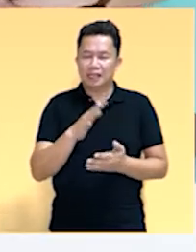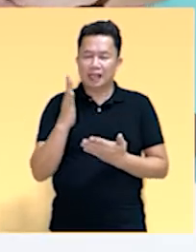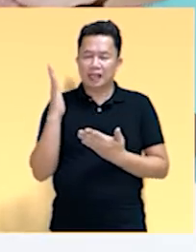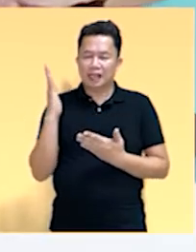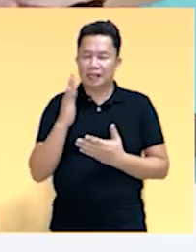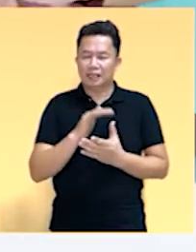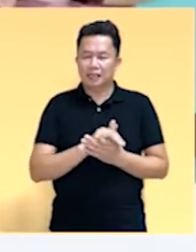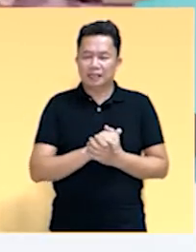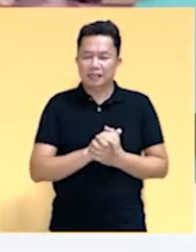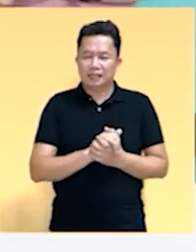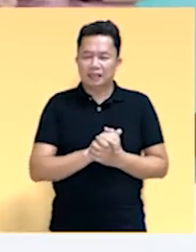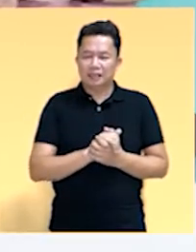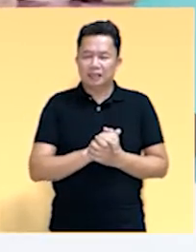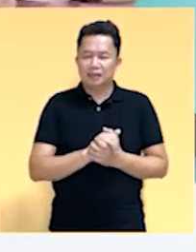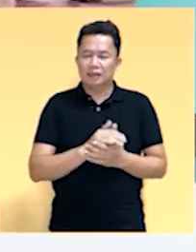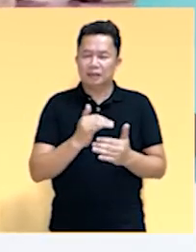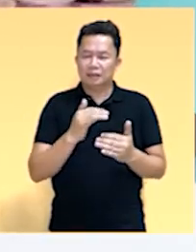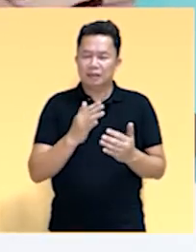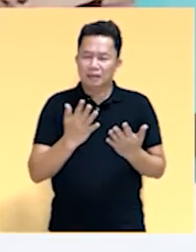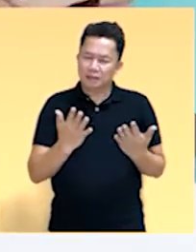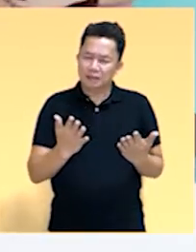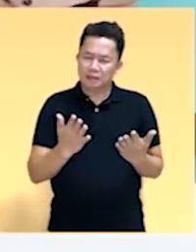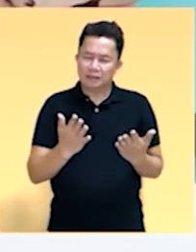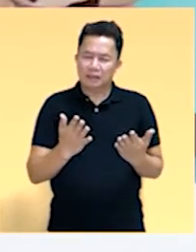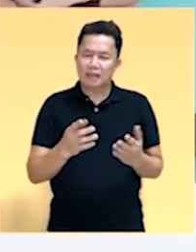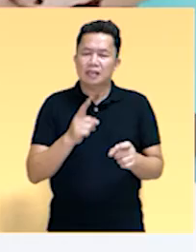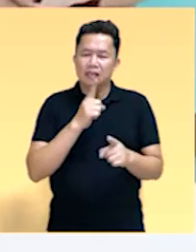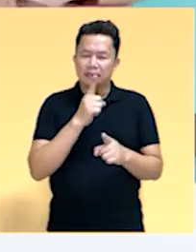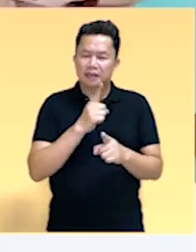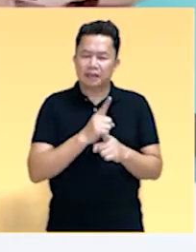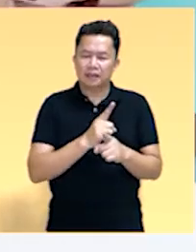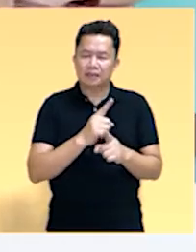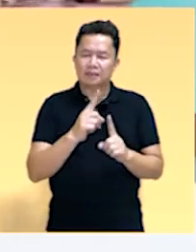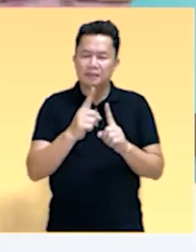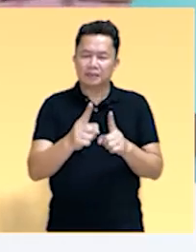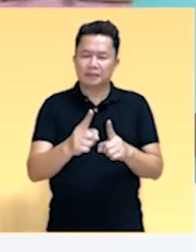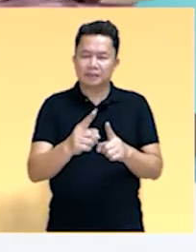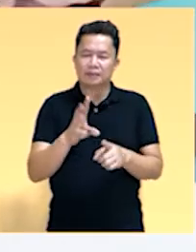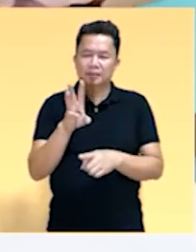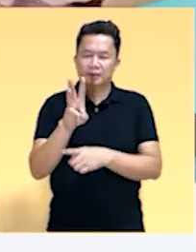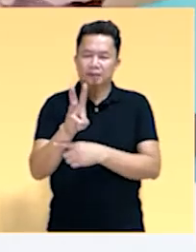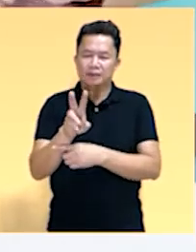Magkatulad nga sila. Kung ganon, tama ang ating sagot.